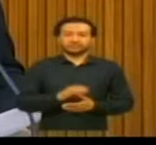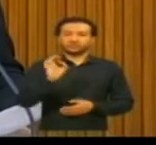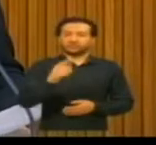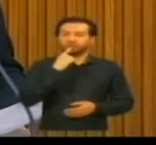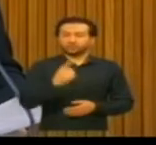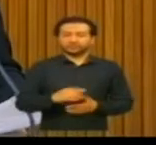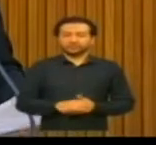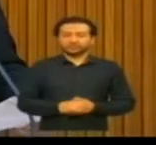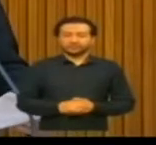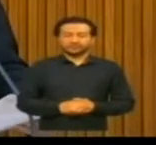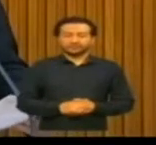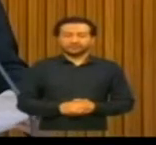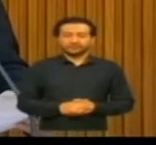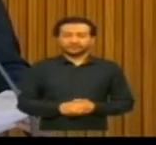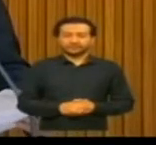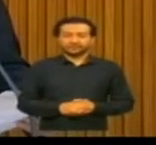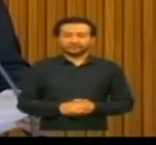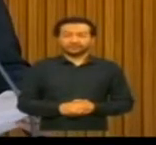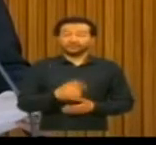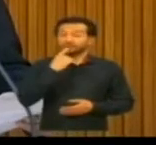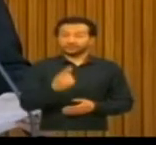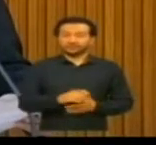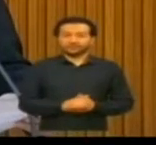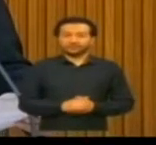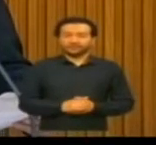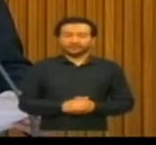değerli arkadaşlarım. Diyor ki